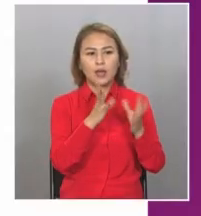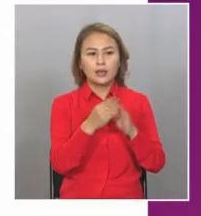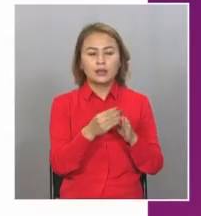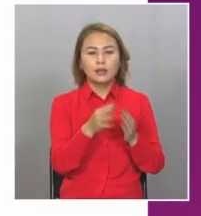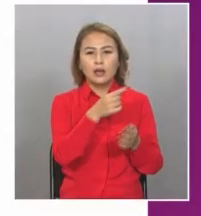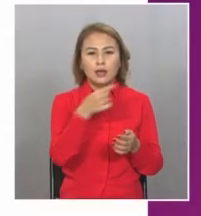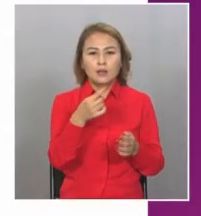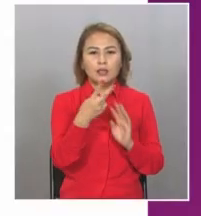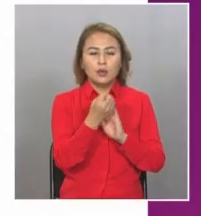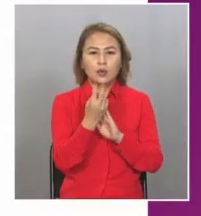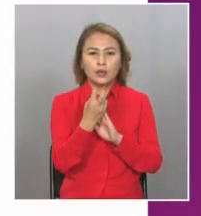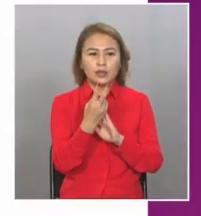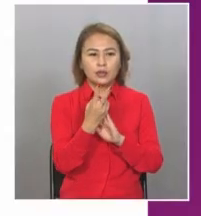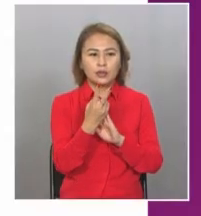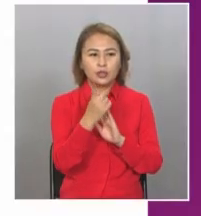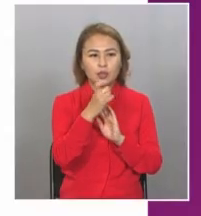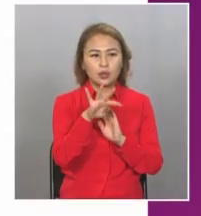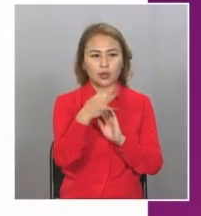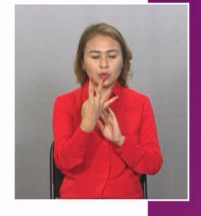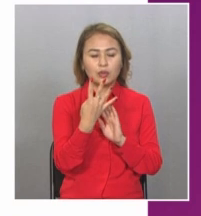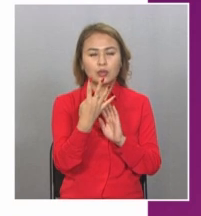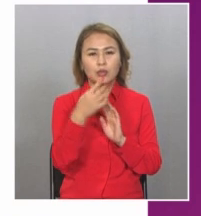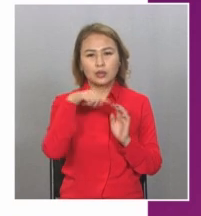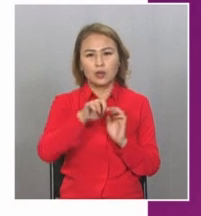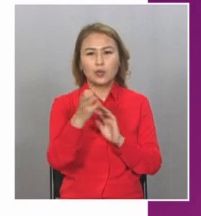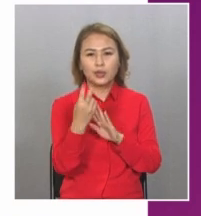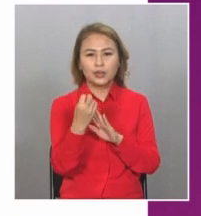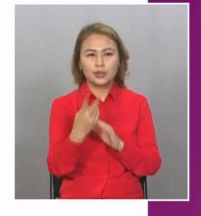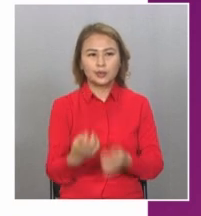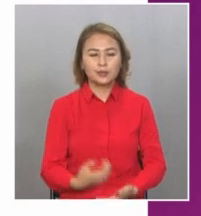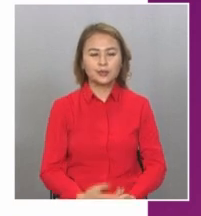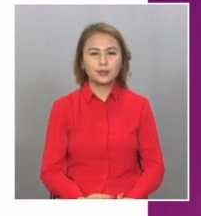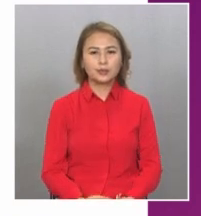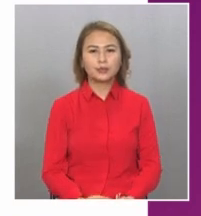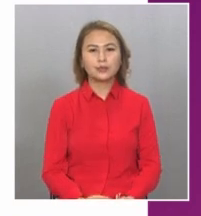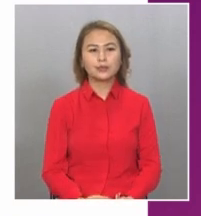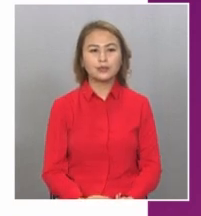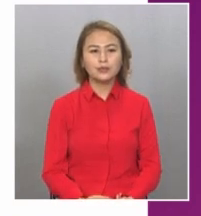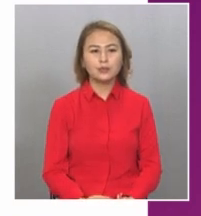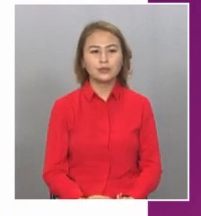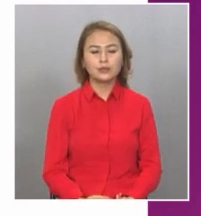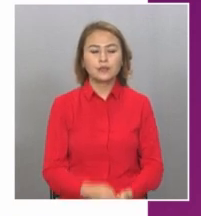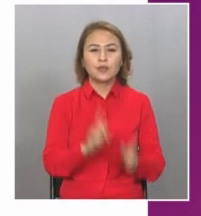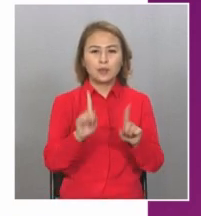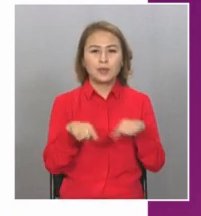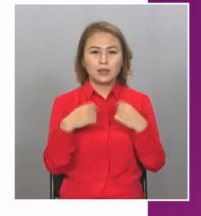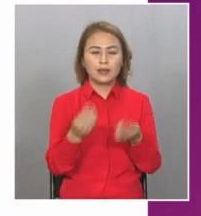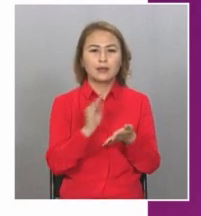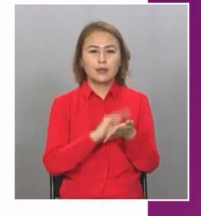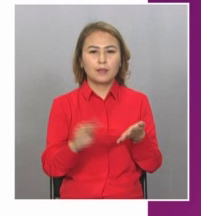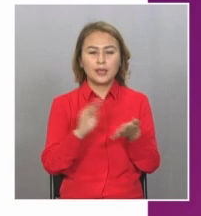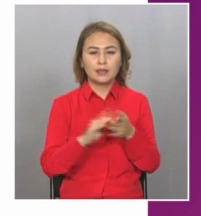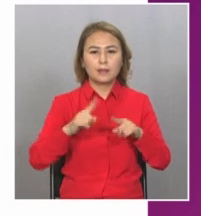квадраттарының айырмасы 144 болады, 144-тен түбір 12 шығады. Сонда берілген